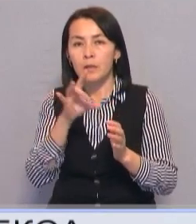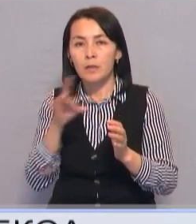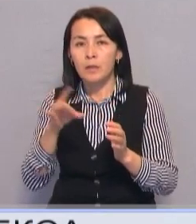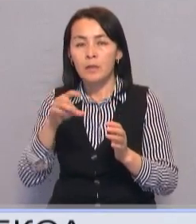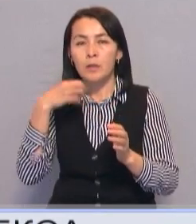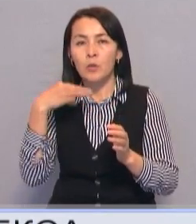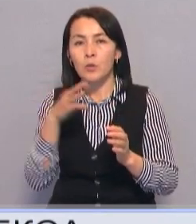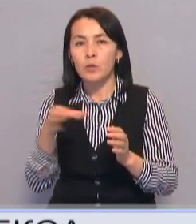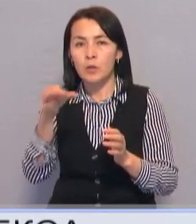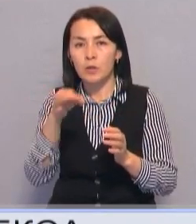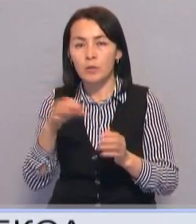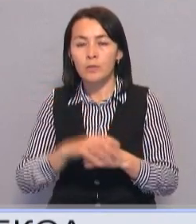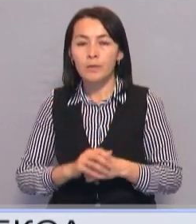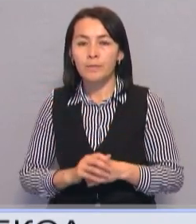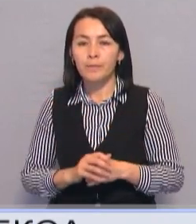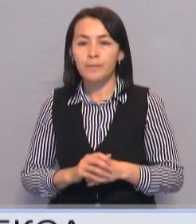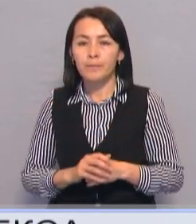в Туркестанской области.